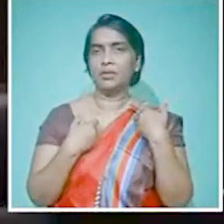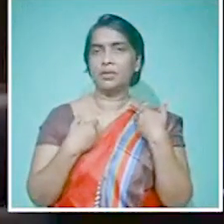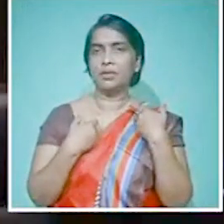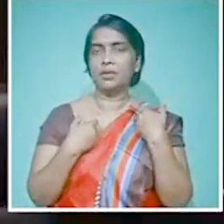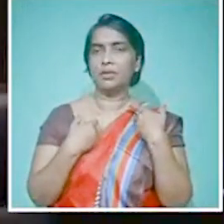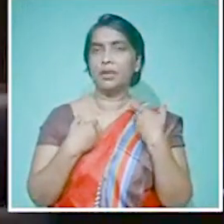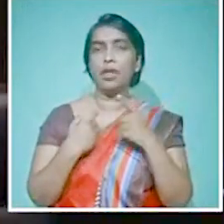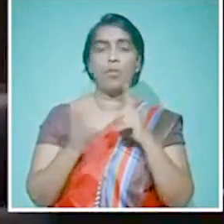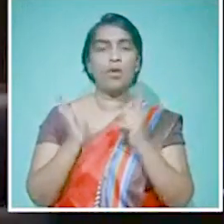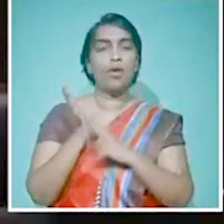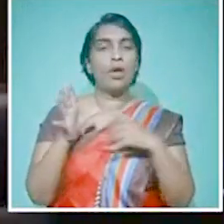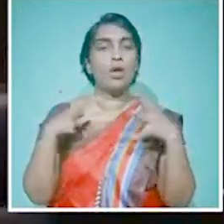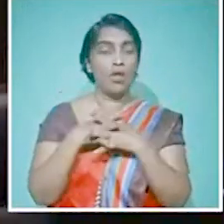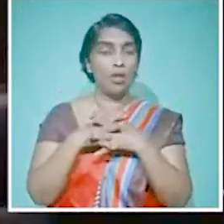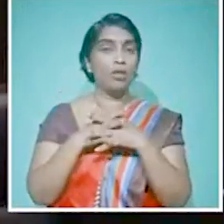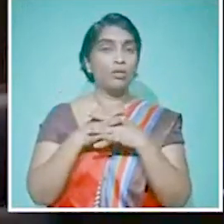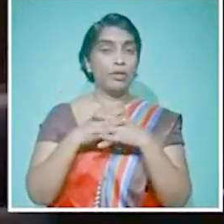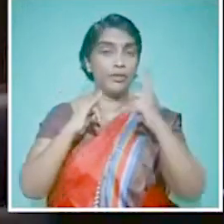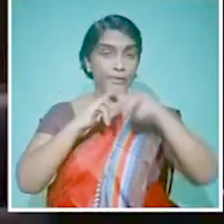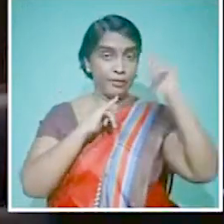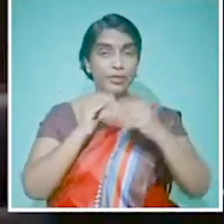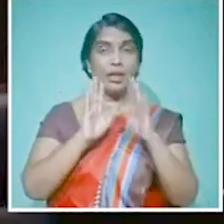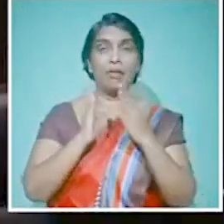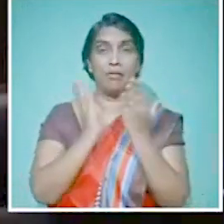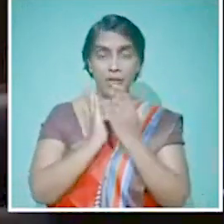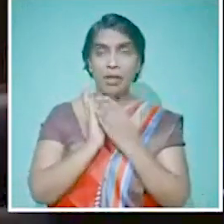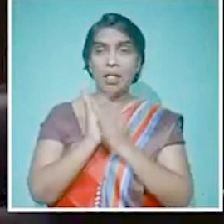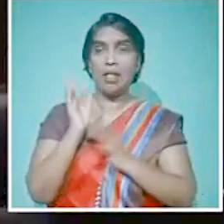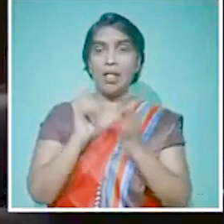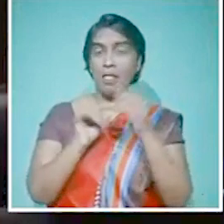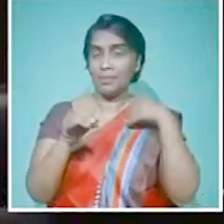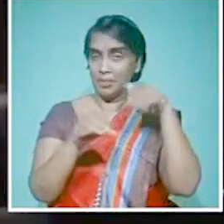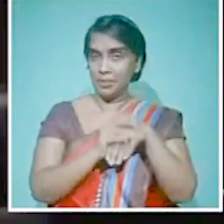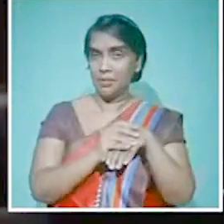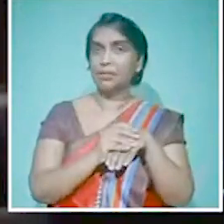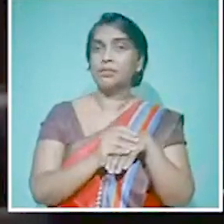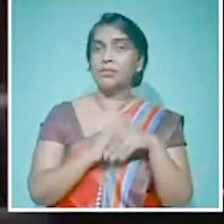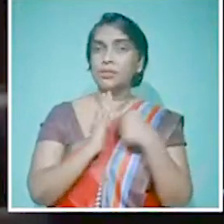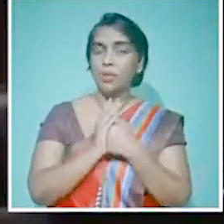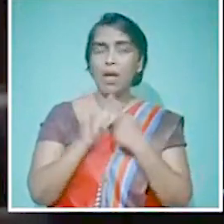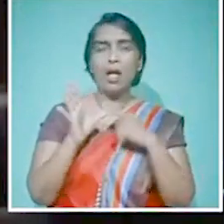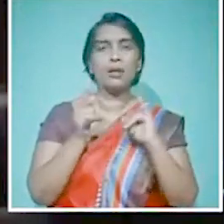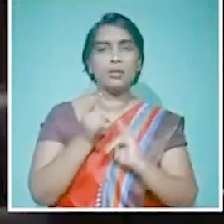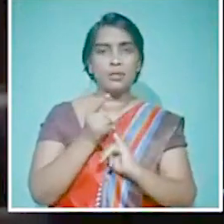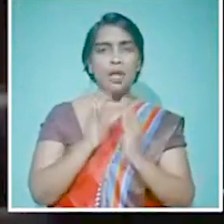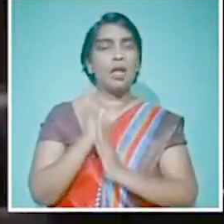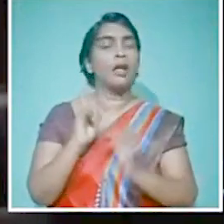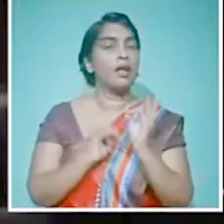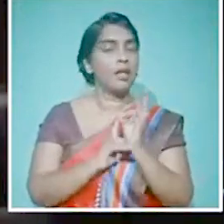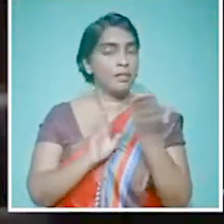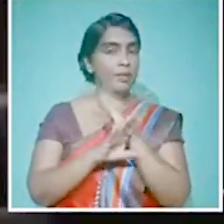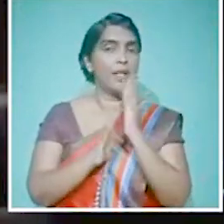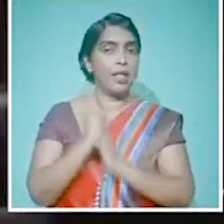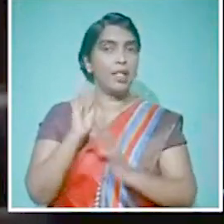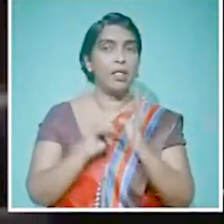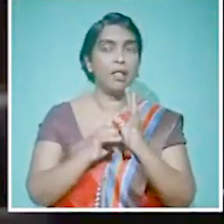නීති විද්‍යාලයේ ශිෂ්‍යයන් මම අපි අමාත්‍ය මණ්ඩලයේ ඉන්නකොට ගරු අලිසබ්‍රි ඇමතුමා හිටපු